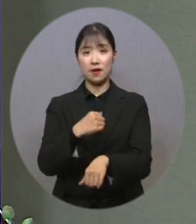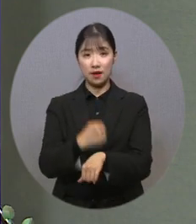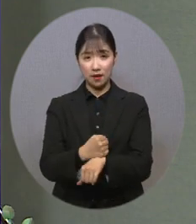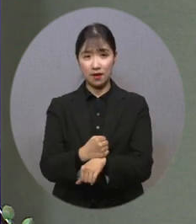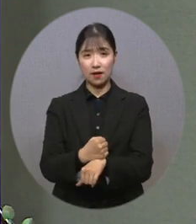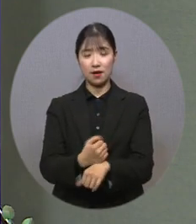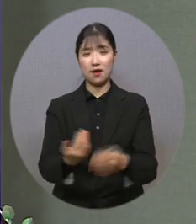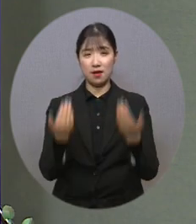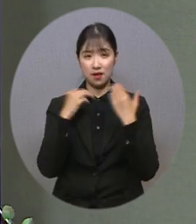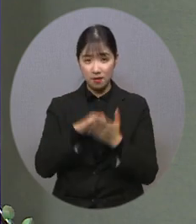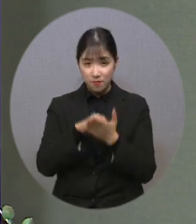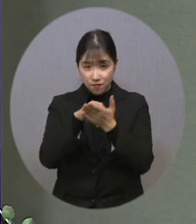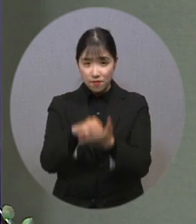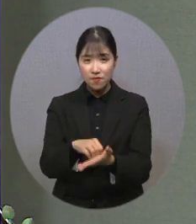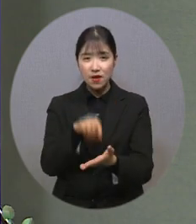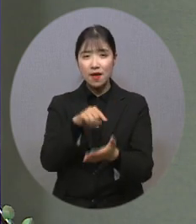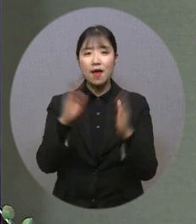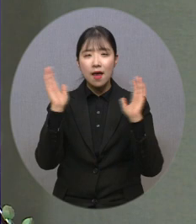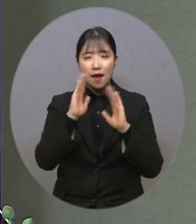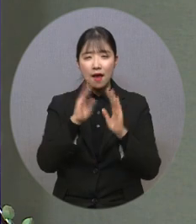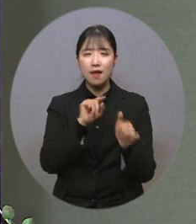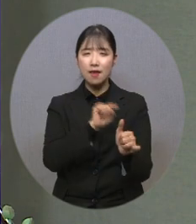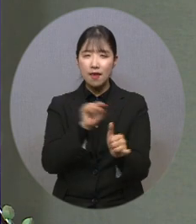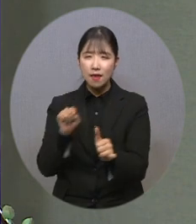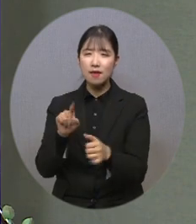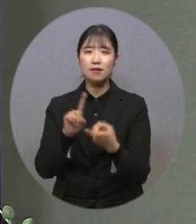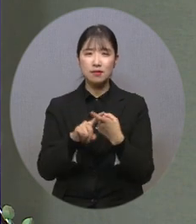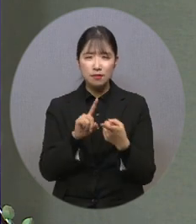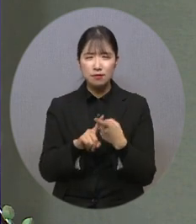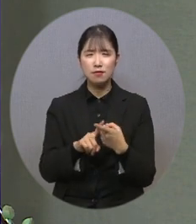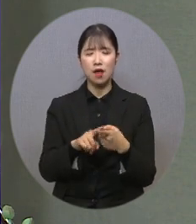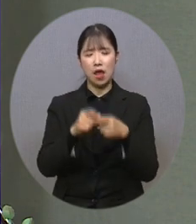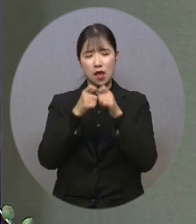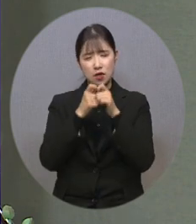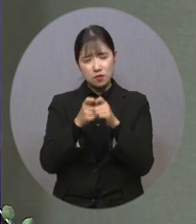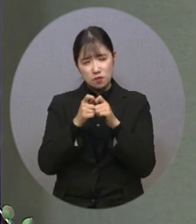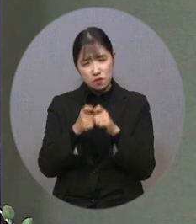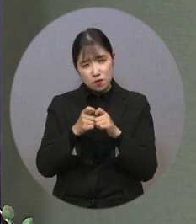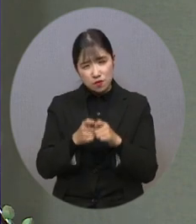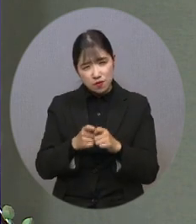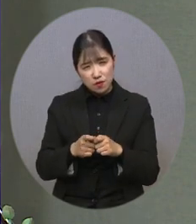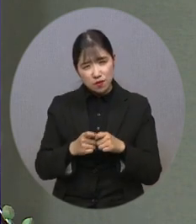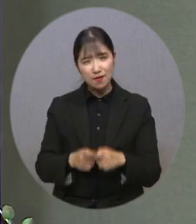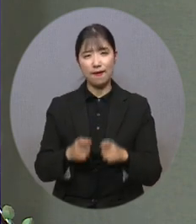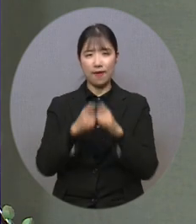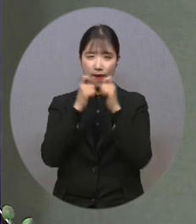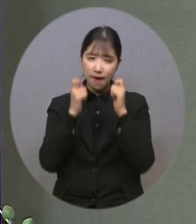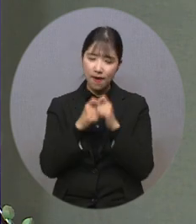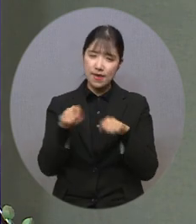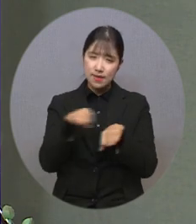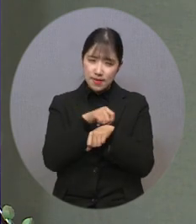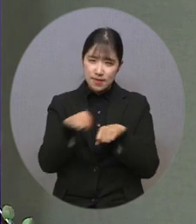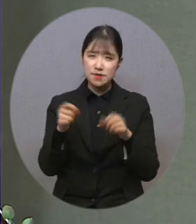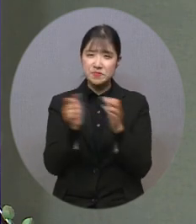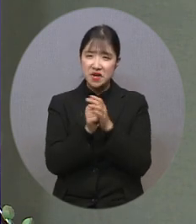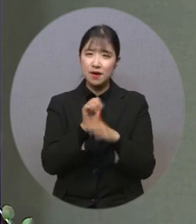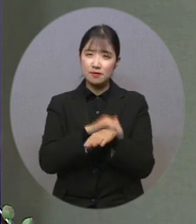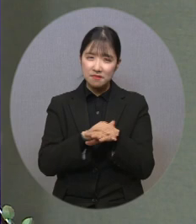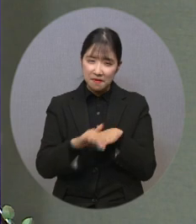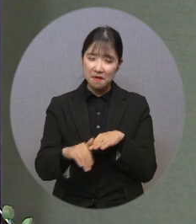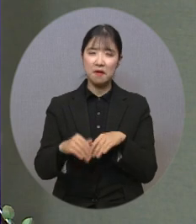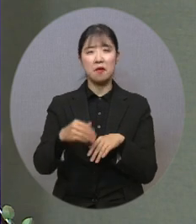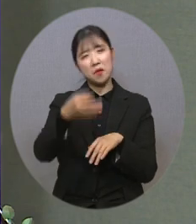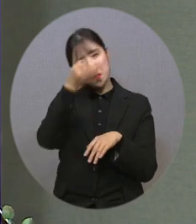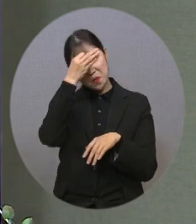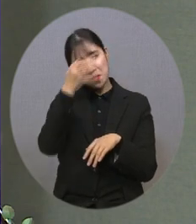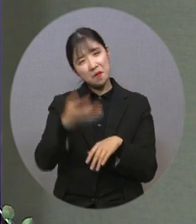학생 입학한 그 학생에 대해서 아주 소상하게 네. 개인 특기라든가 네. 소양이라든가